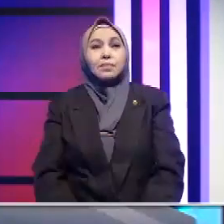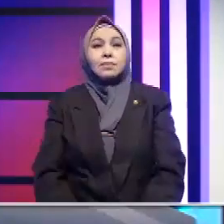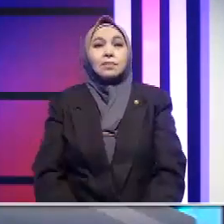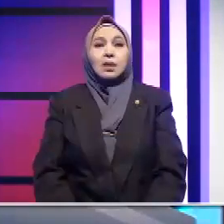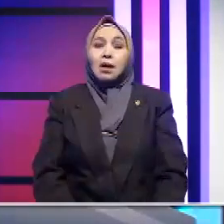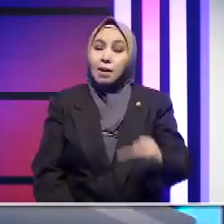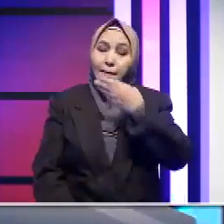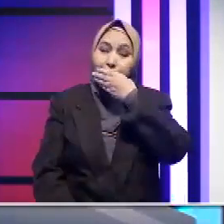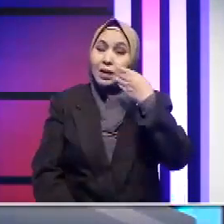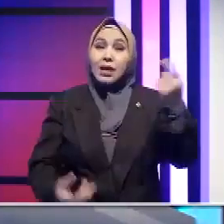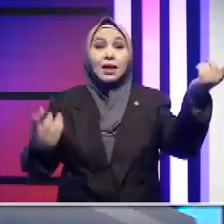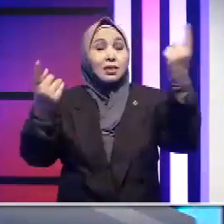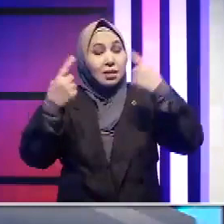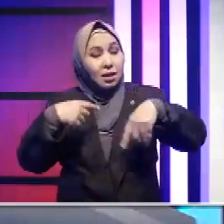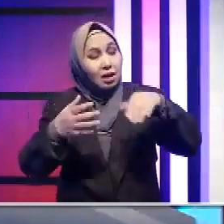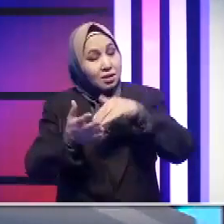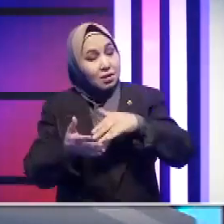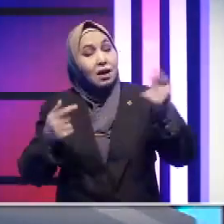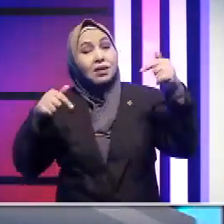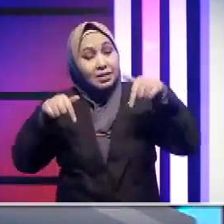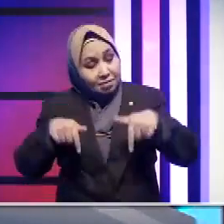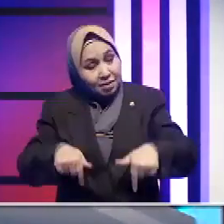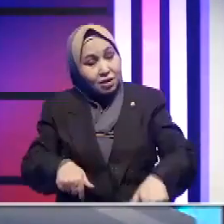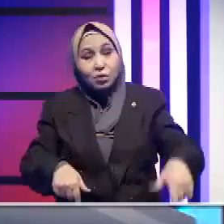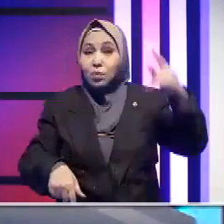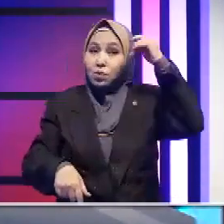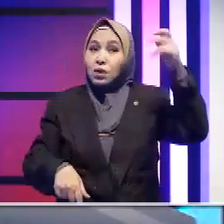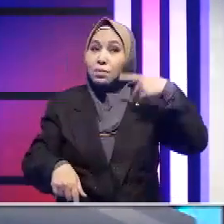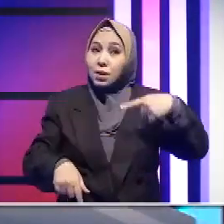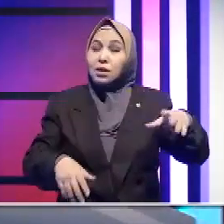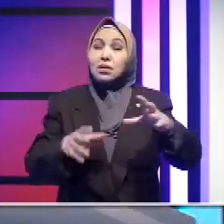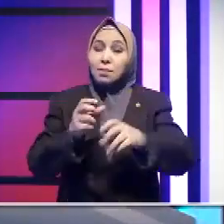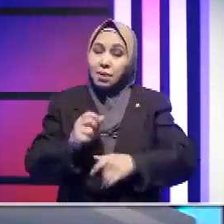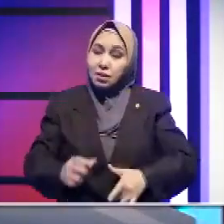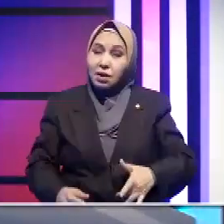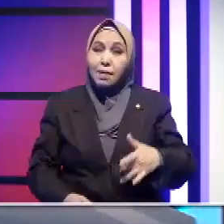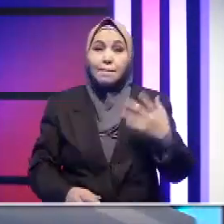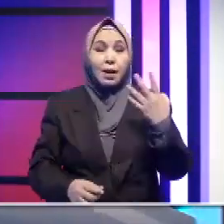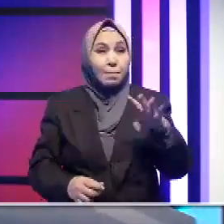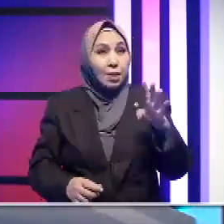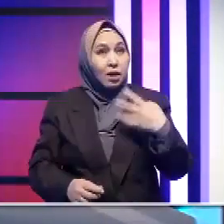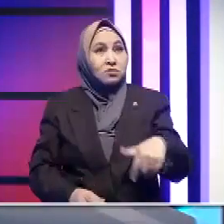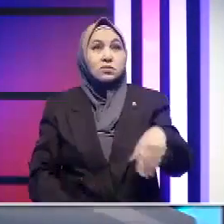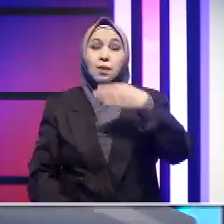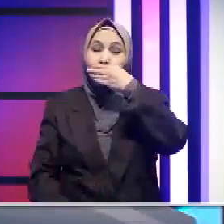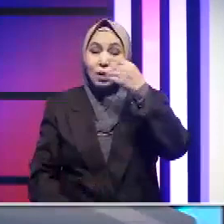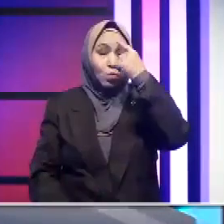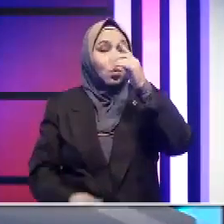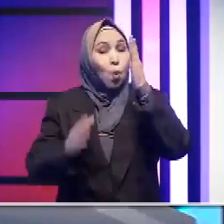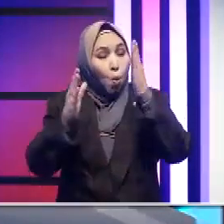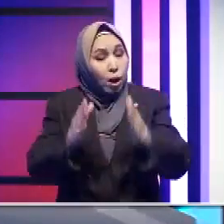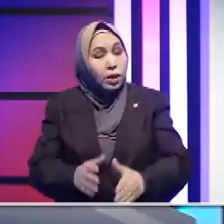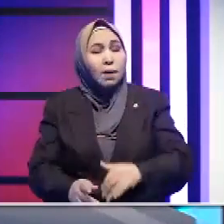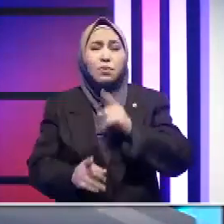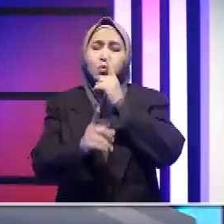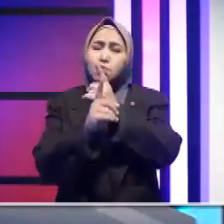kelembaban mencegah kita hal ini tonton pompuan dampak belas lama banget bagi orang-orang yang benar-benar